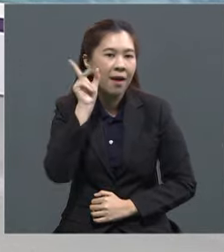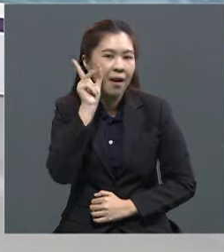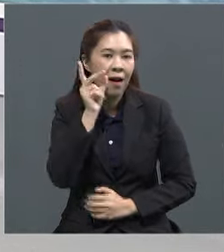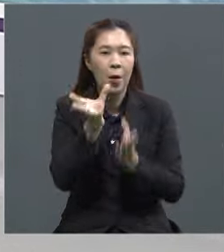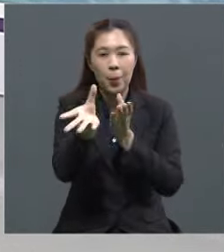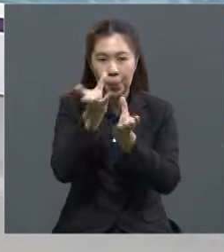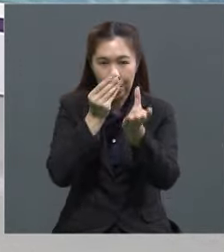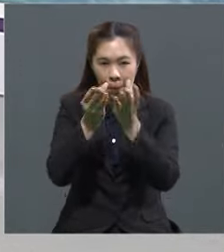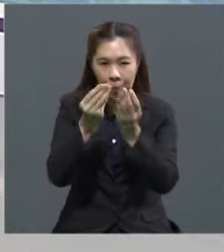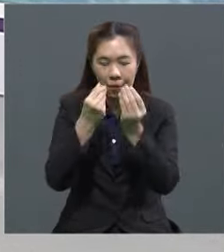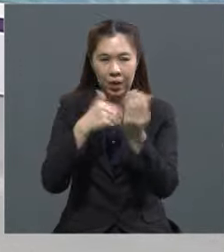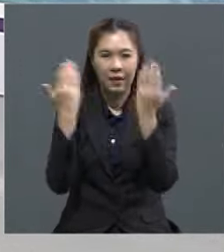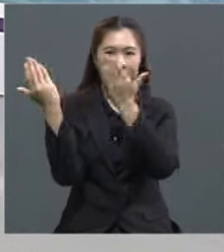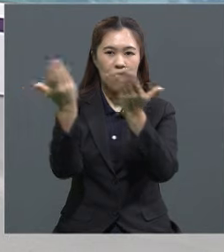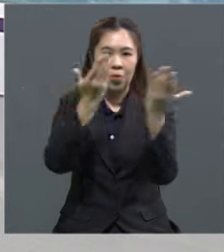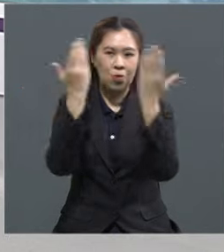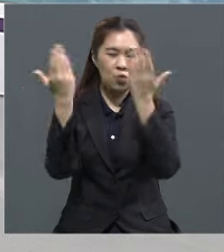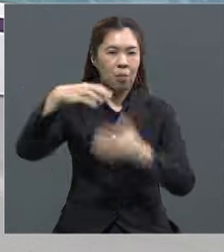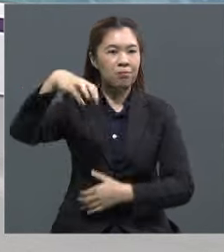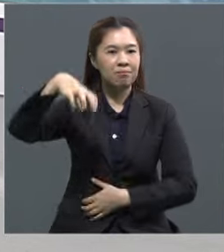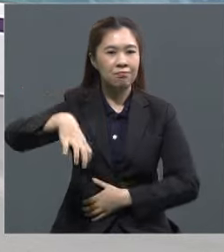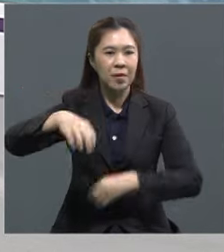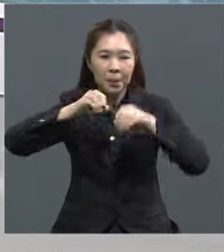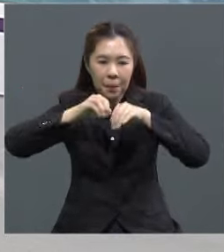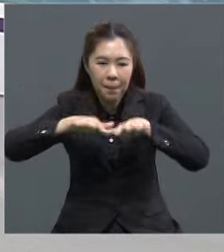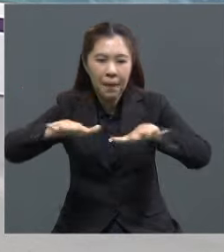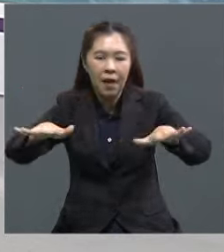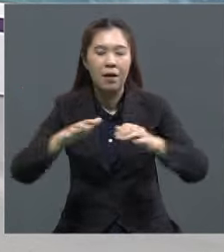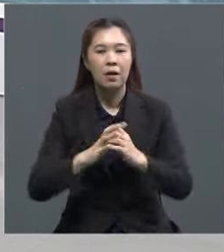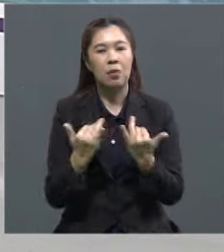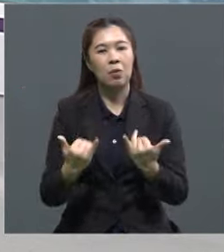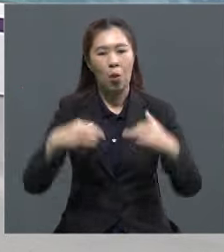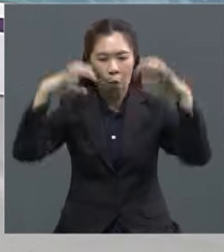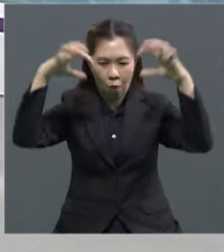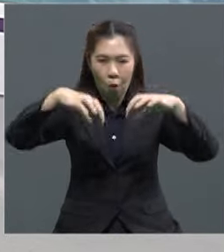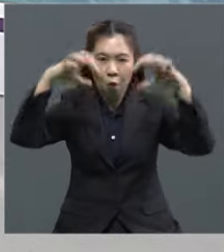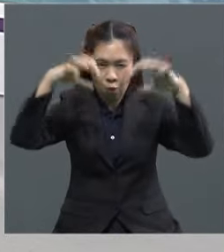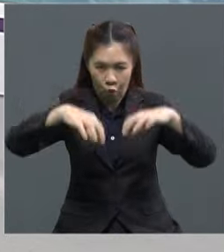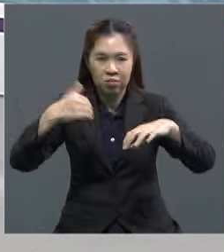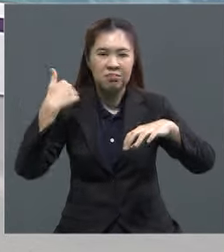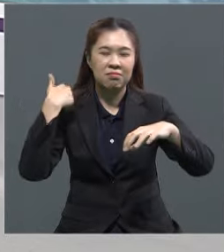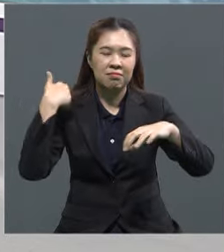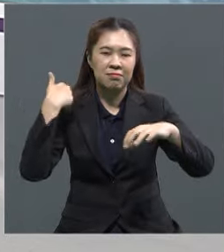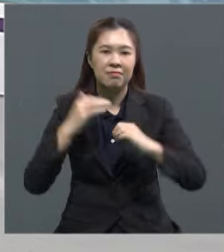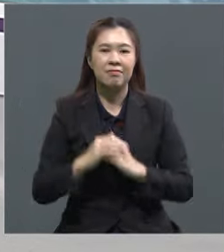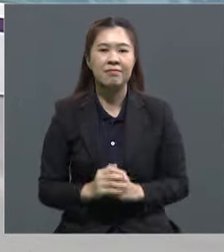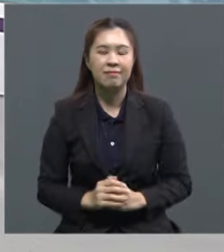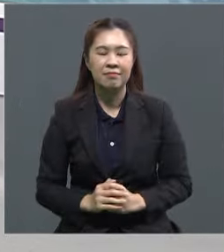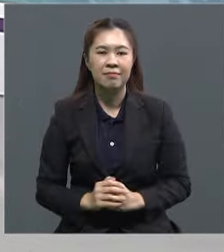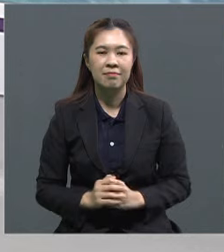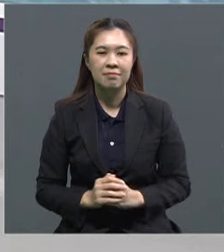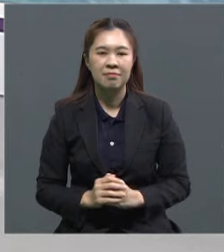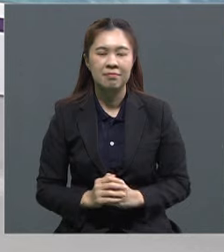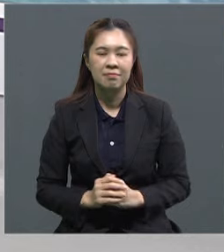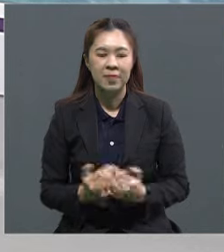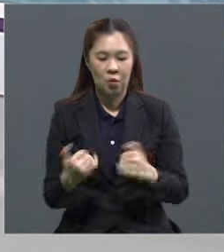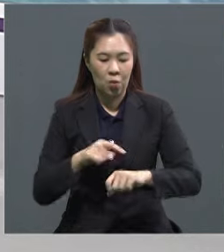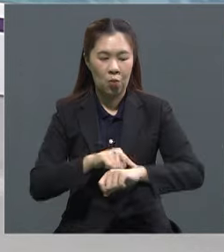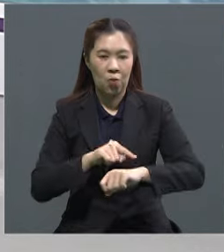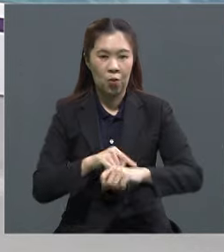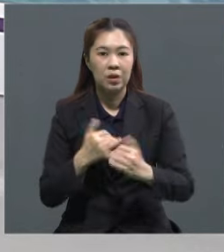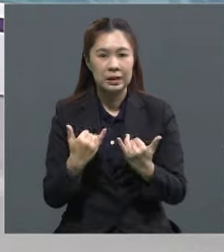ทางกรมอุตุนิยมวิทยาว่ามีปริมาณฝนที่จะเข้ามาในพื้นที่เหล่านี้อีกด้วยในช่วงนี้ถึง